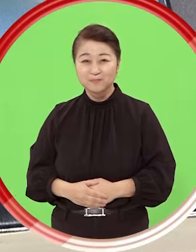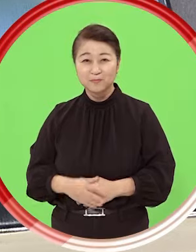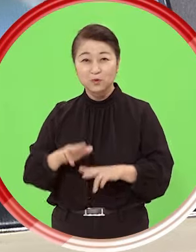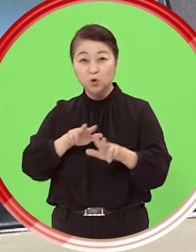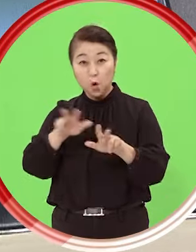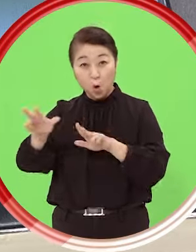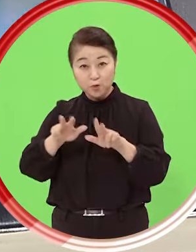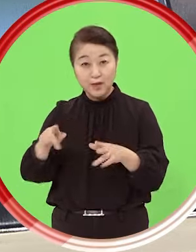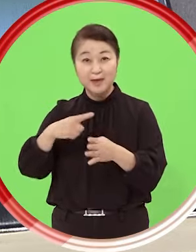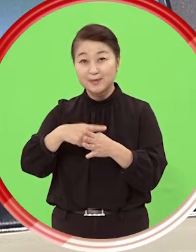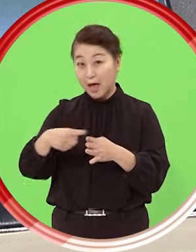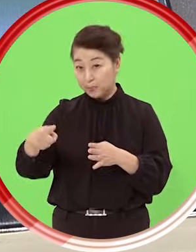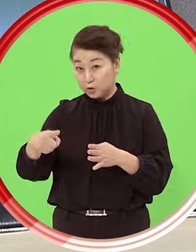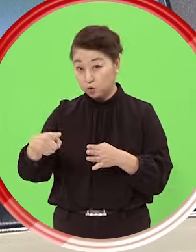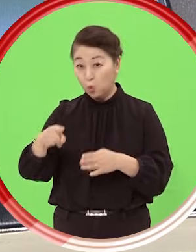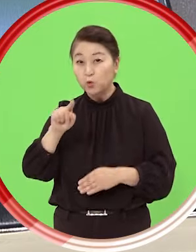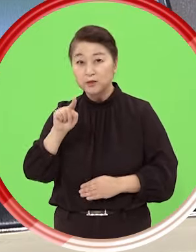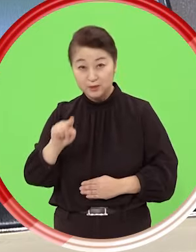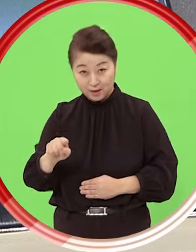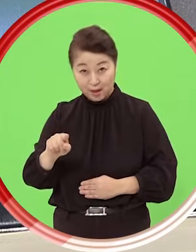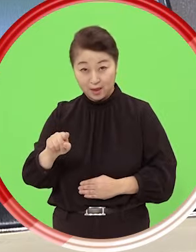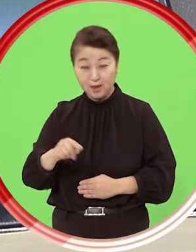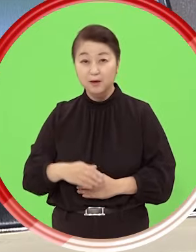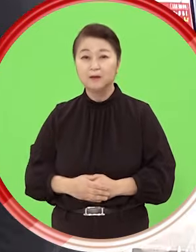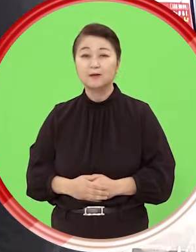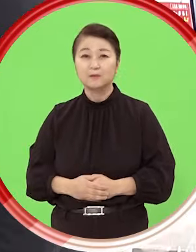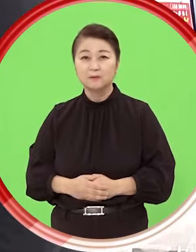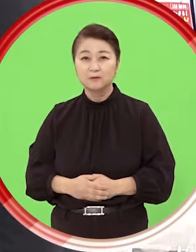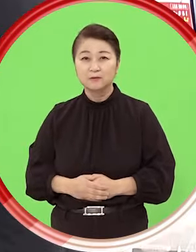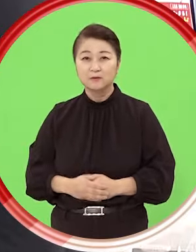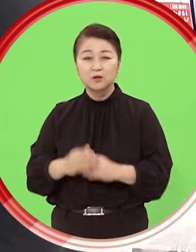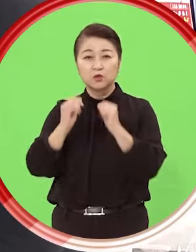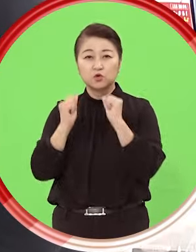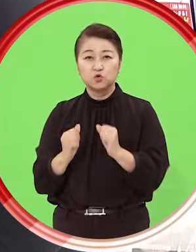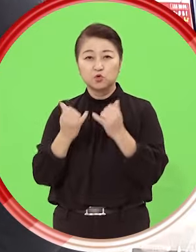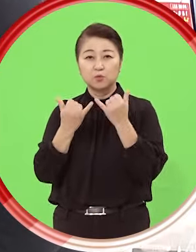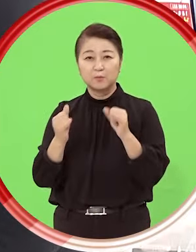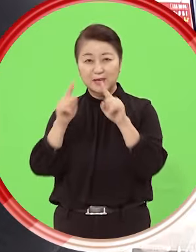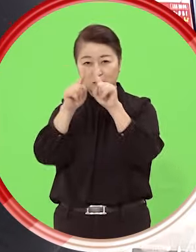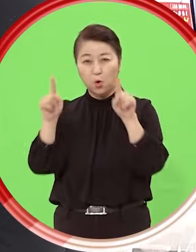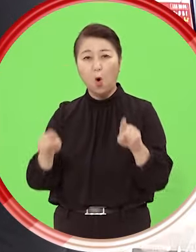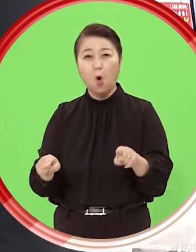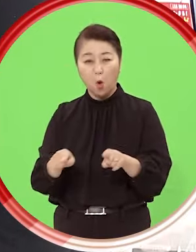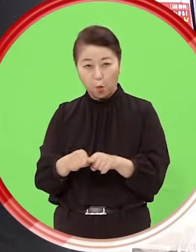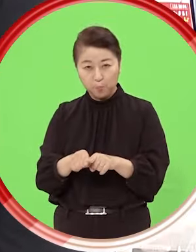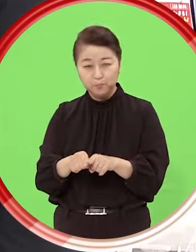行政サービス、これを押して、住民票の写し、